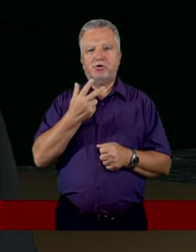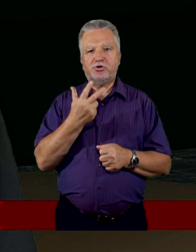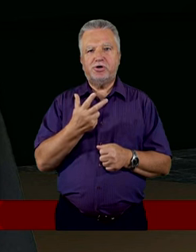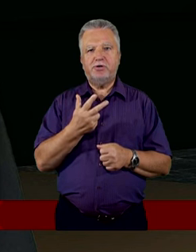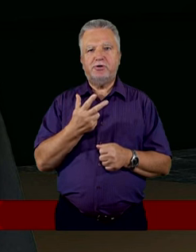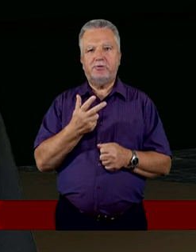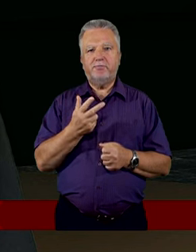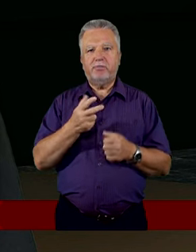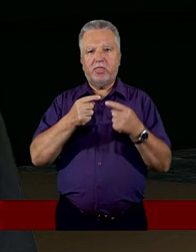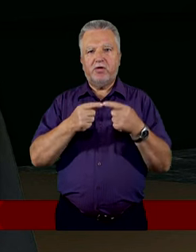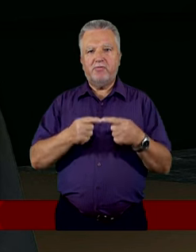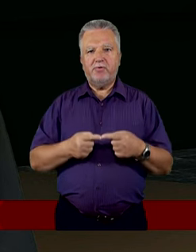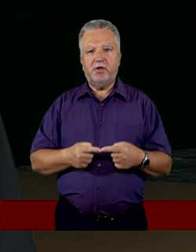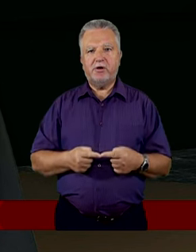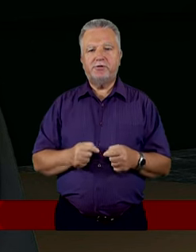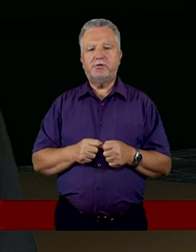43.